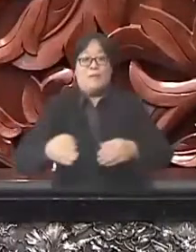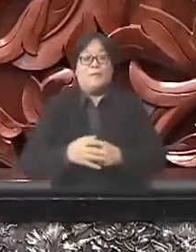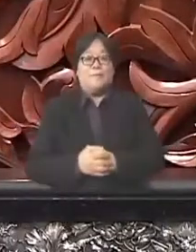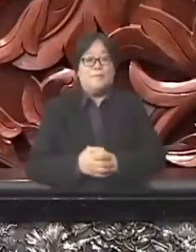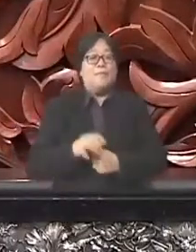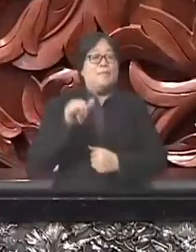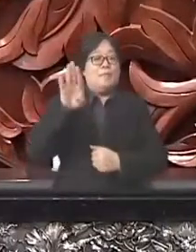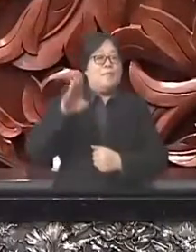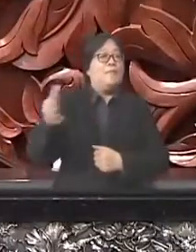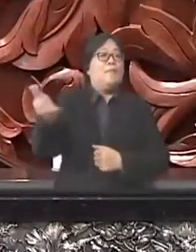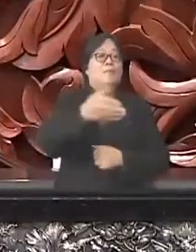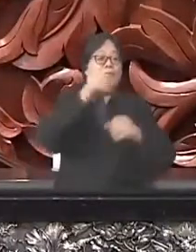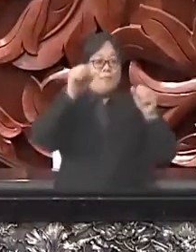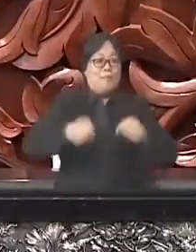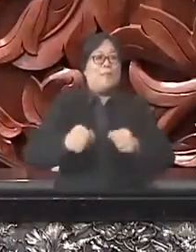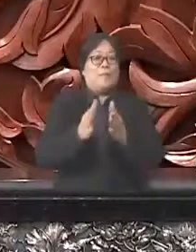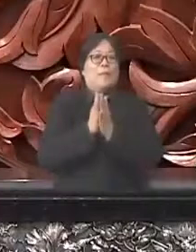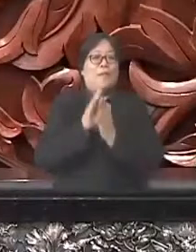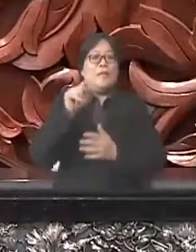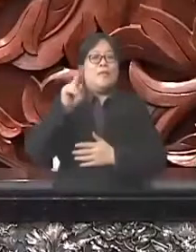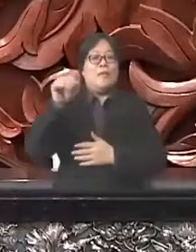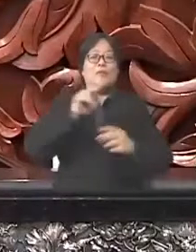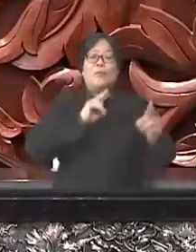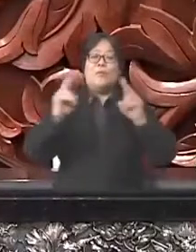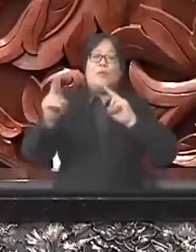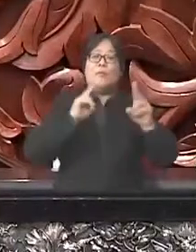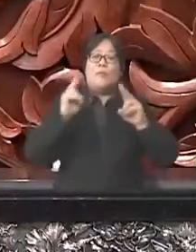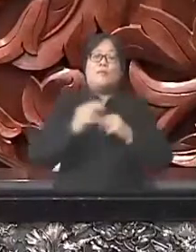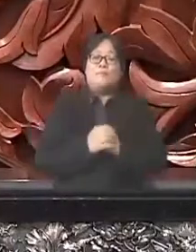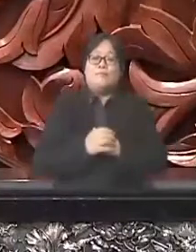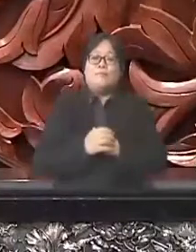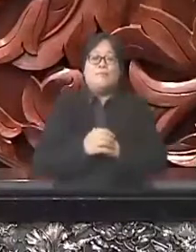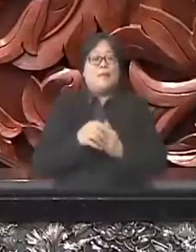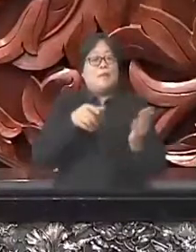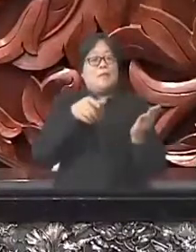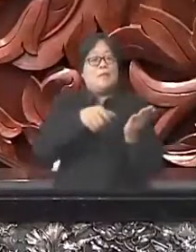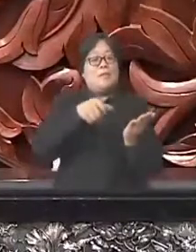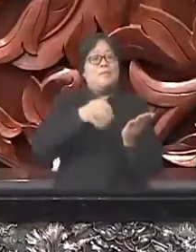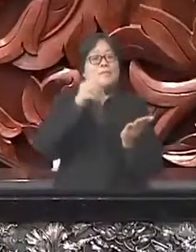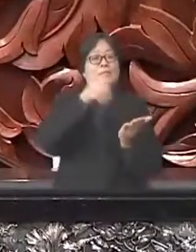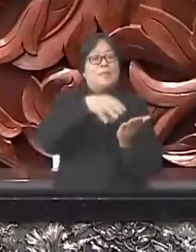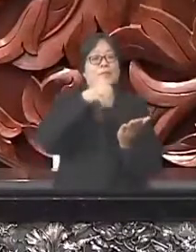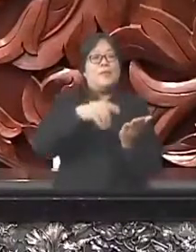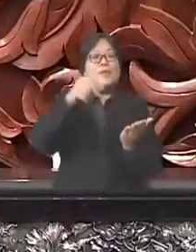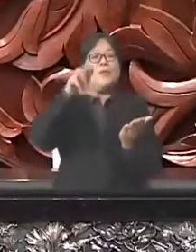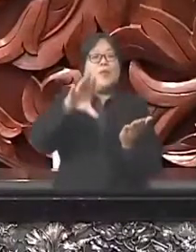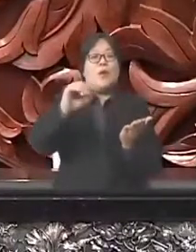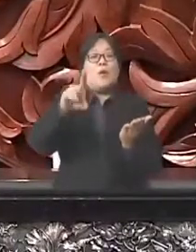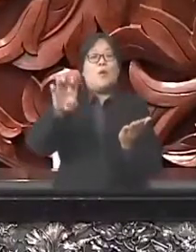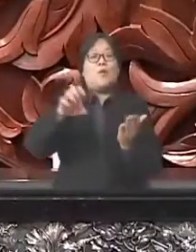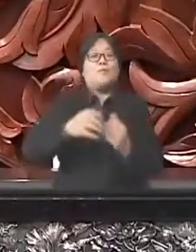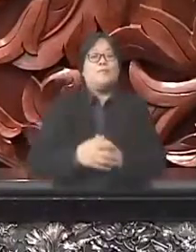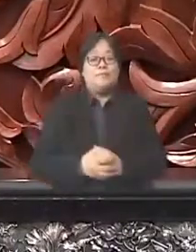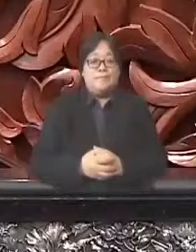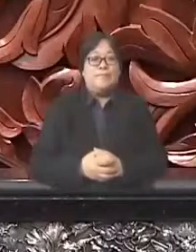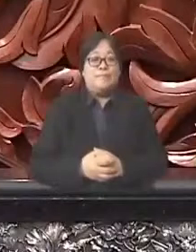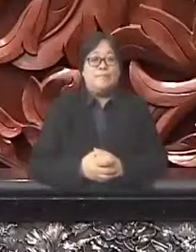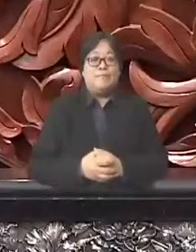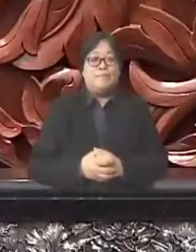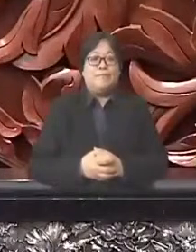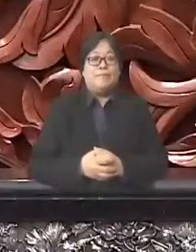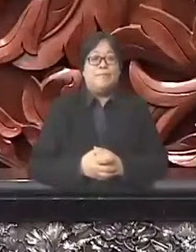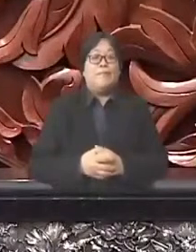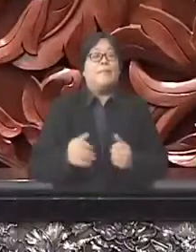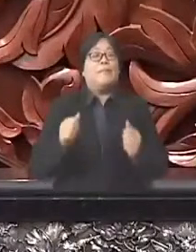hal yang format boleh mendapatkan teks ucapan tersebut dengan mengimbas atau scan QR Code tersebut Hai